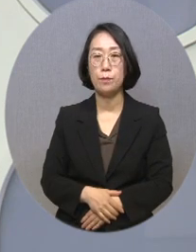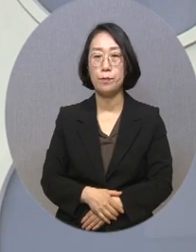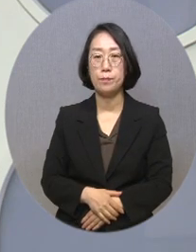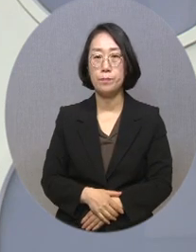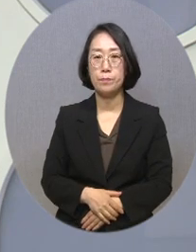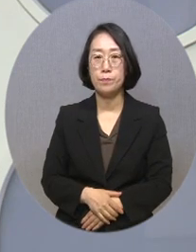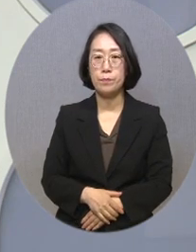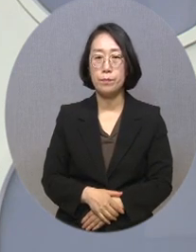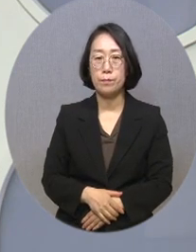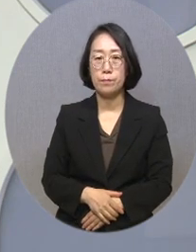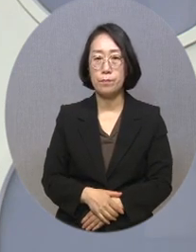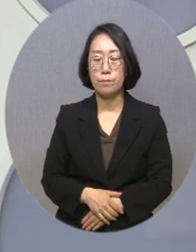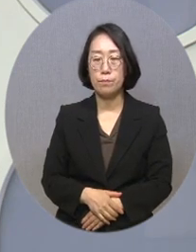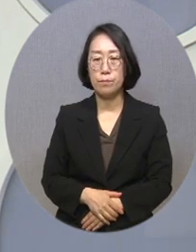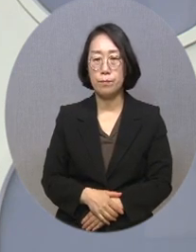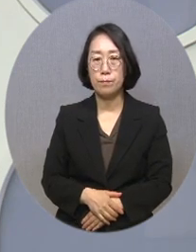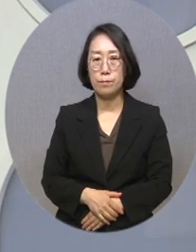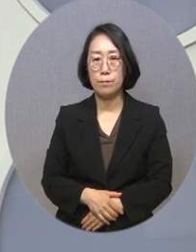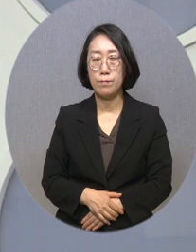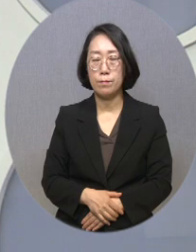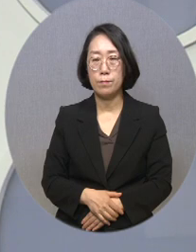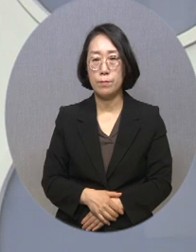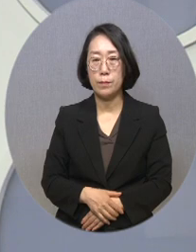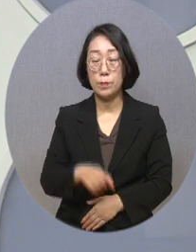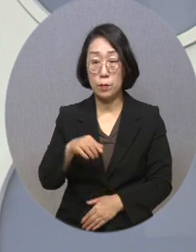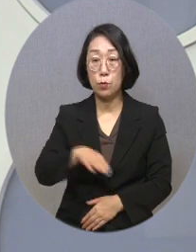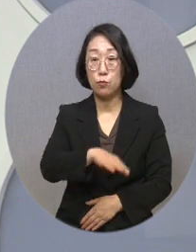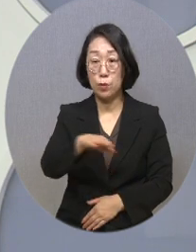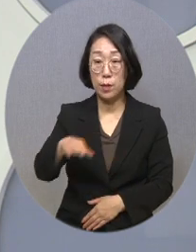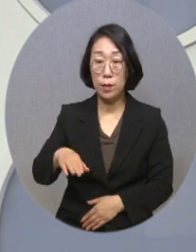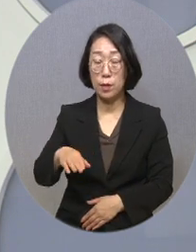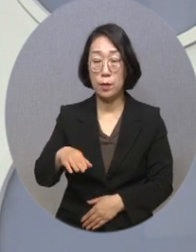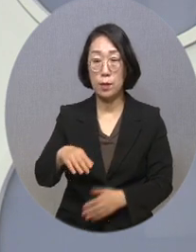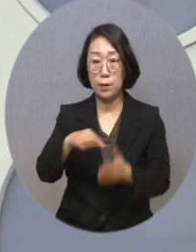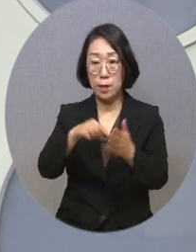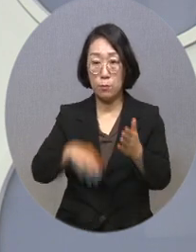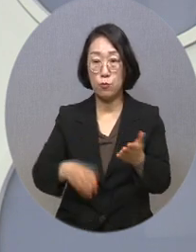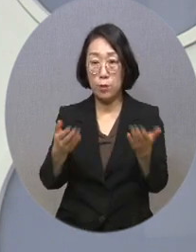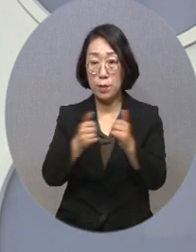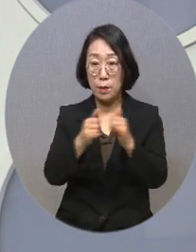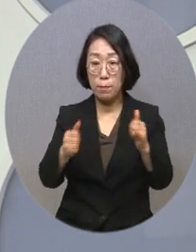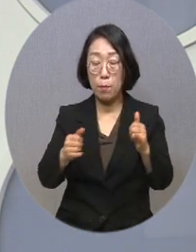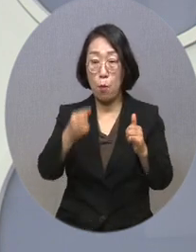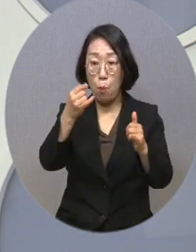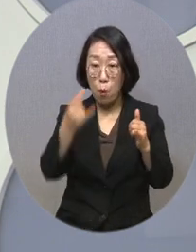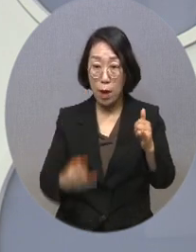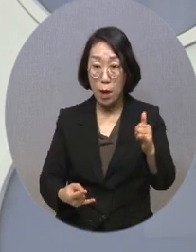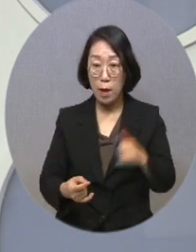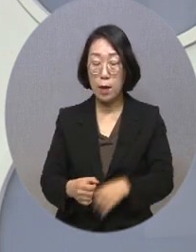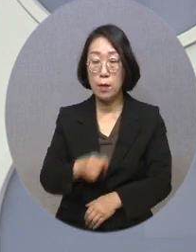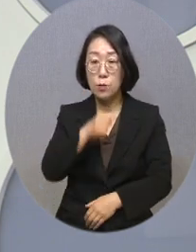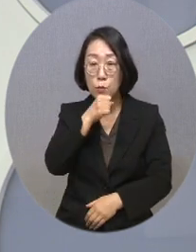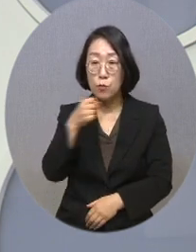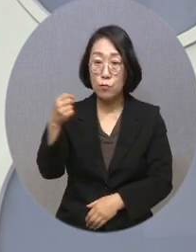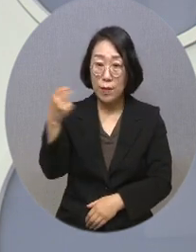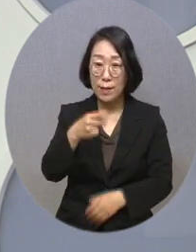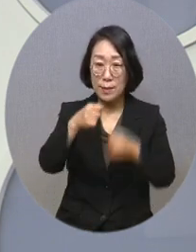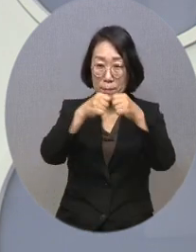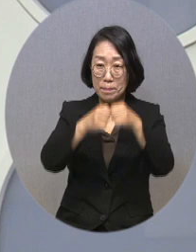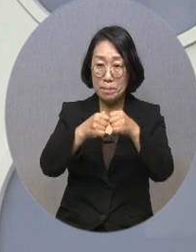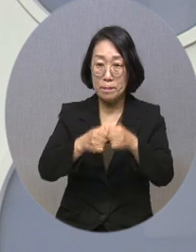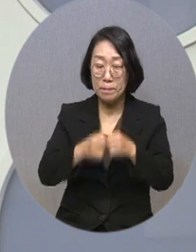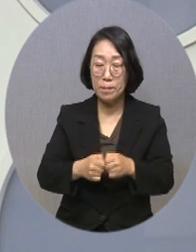네. 그래서 저는 우리 한국세무사회에서는 이렇게 다시 재채점을 해서